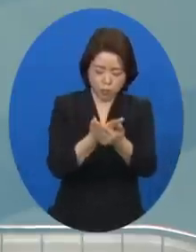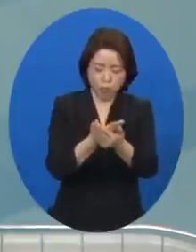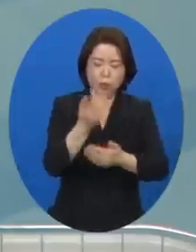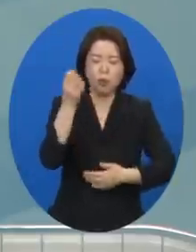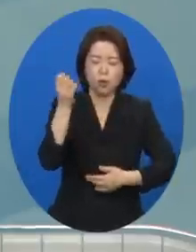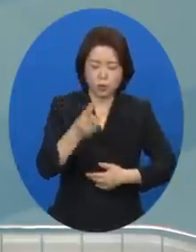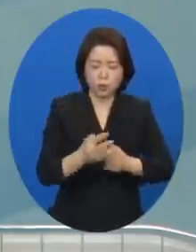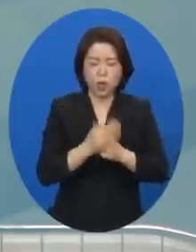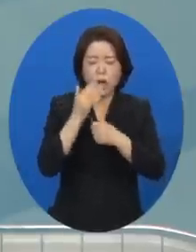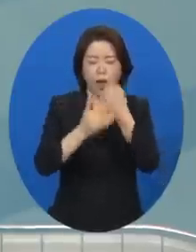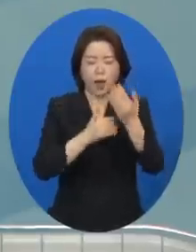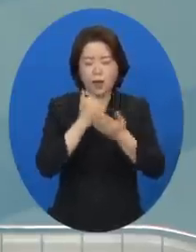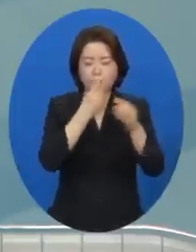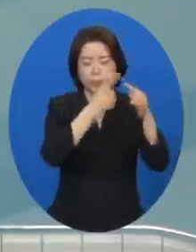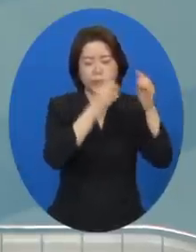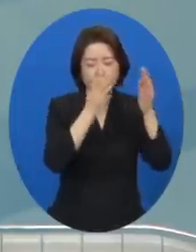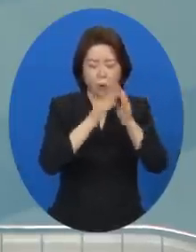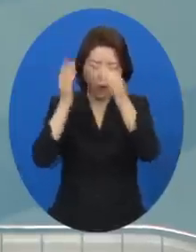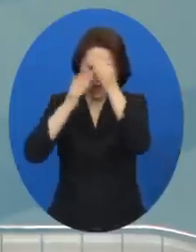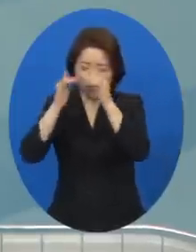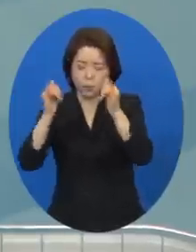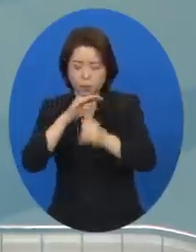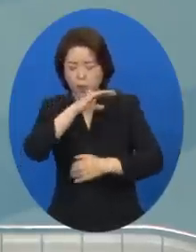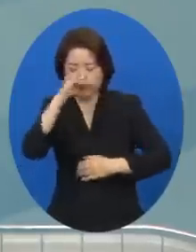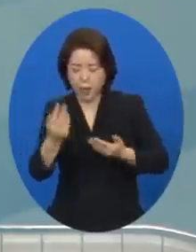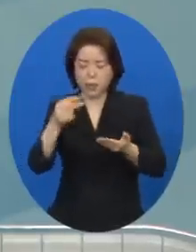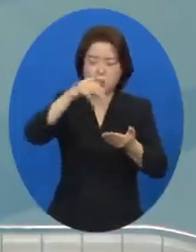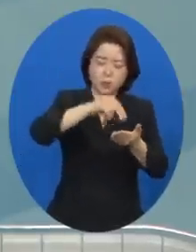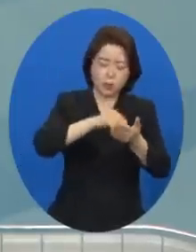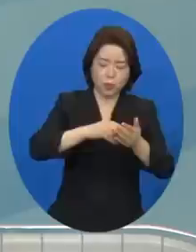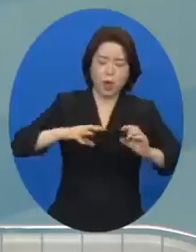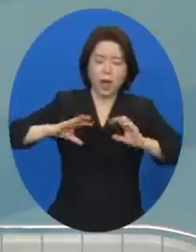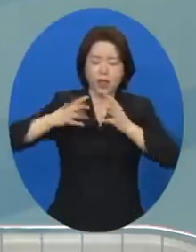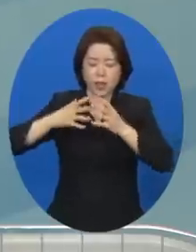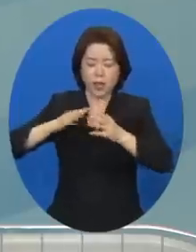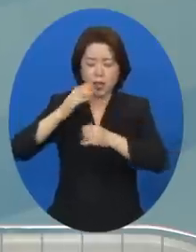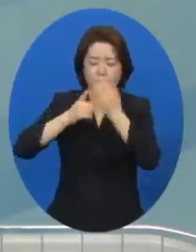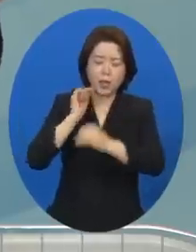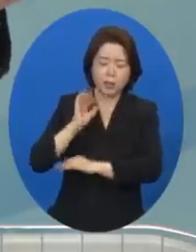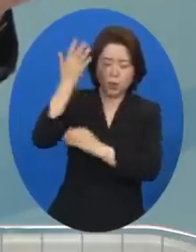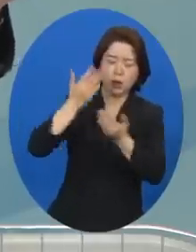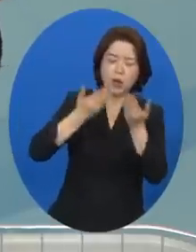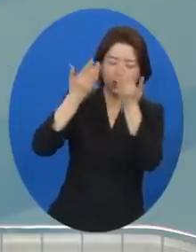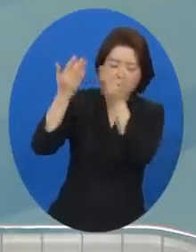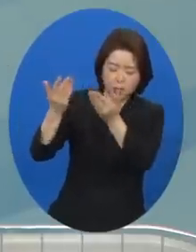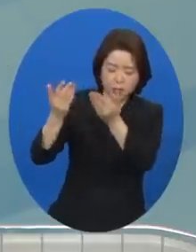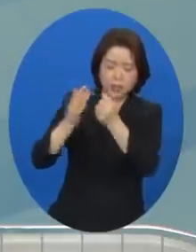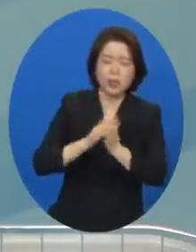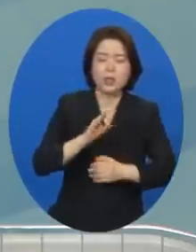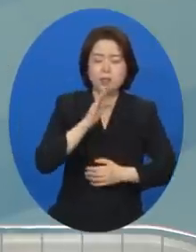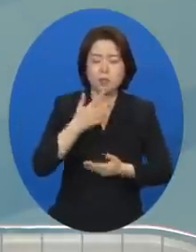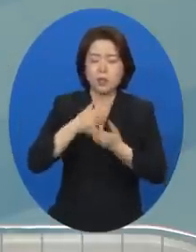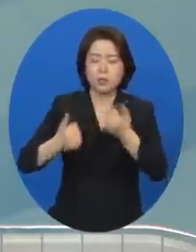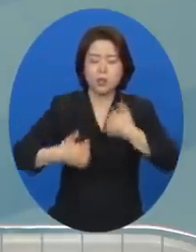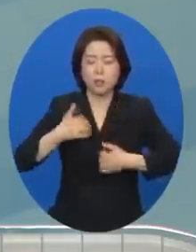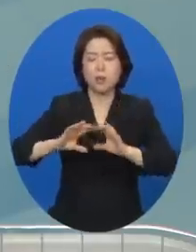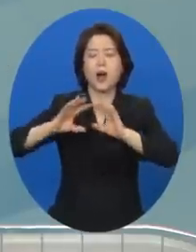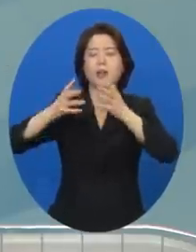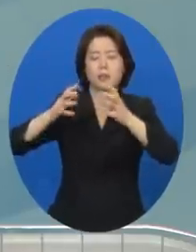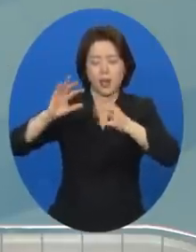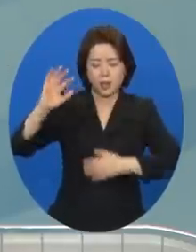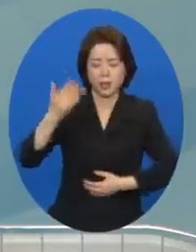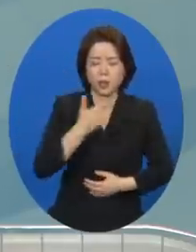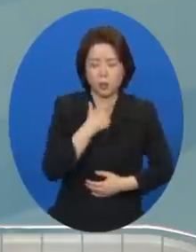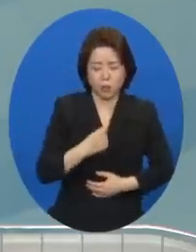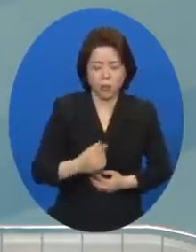하나님의 교회와 성도들이 바로 서고 나라가 하나님을 영화롭게 하는 정말 주님이 기뻐하는 나라가 되길